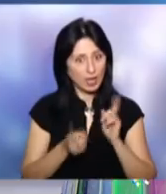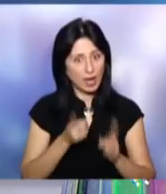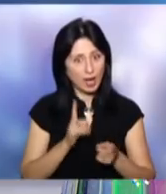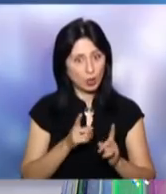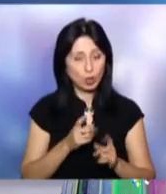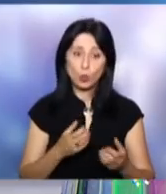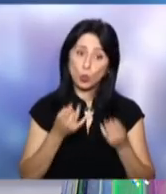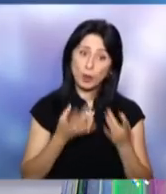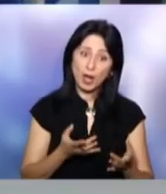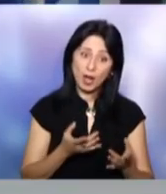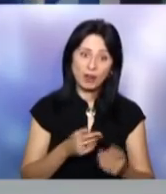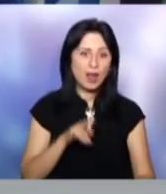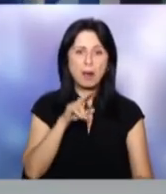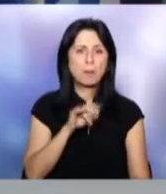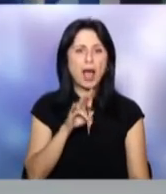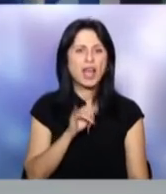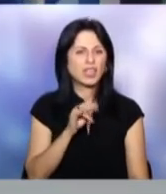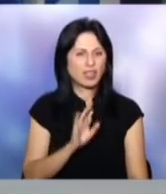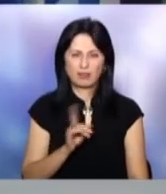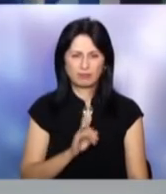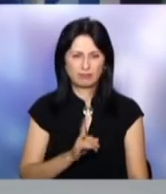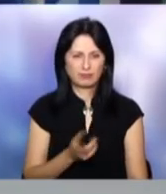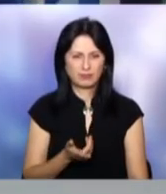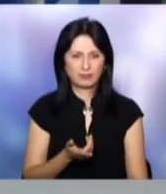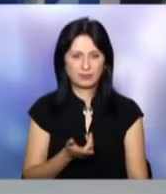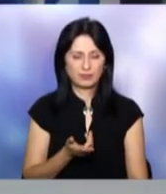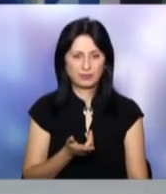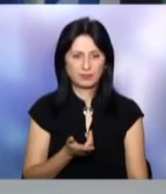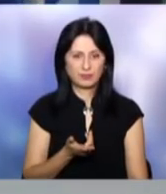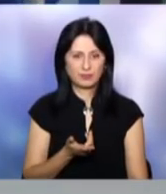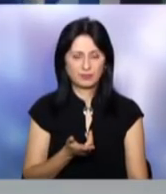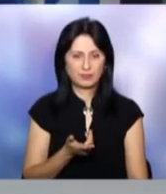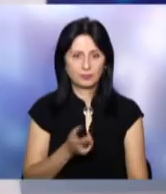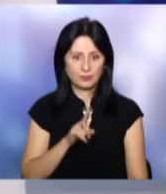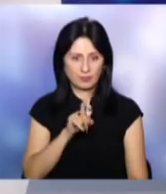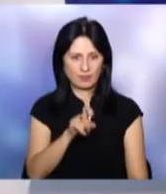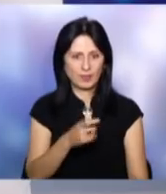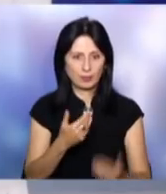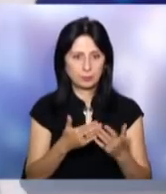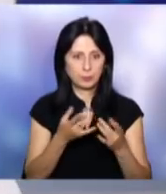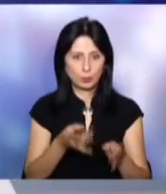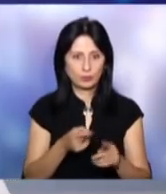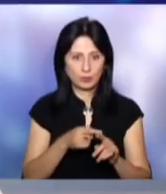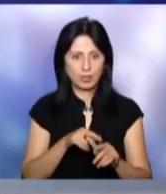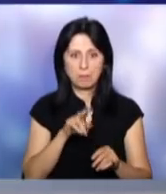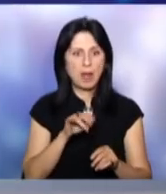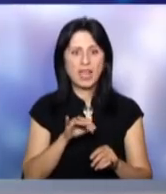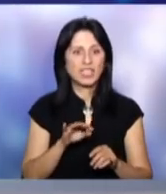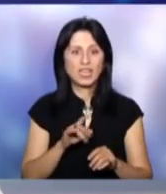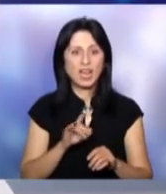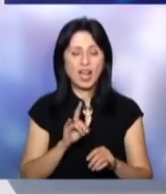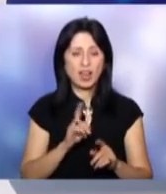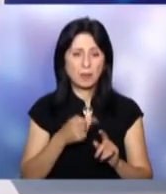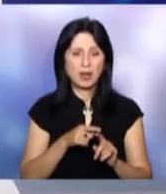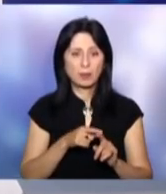უბრალოდ შიში? პანიკის საფუძველი რამდენად შეიძლება ბალში მატლი აღმოჩნდეს? რა თქმა უნდა, ეს პანიკური აშლილობის საფუძვლად